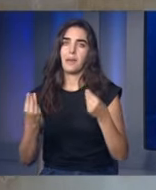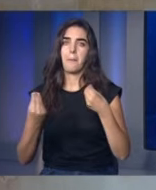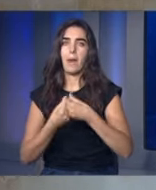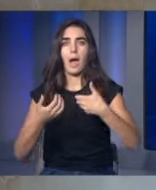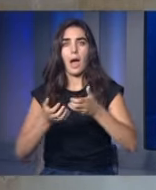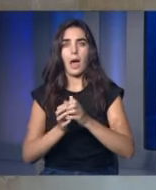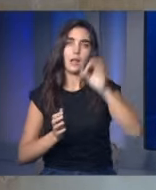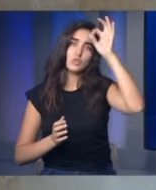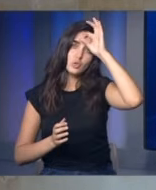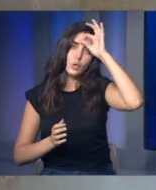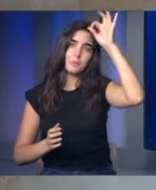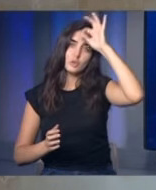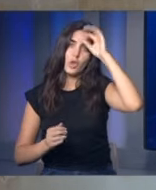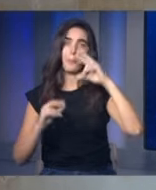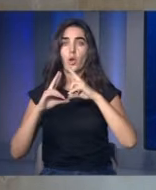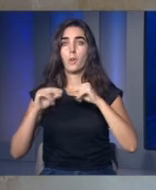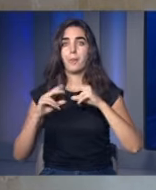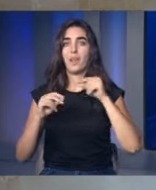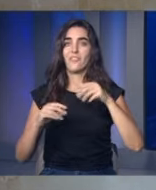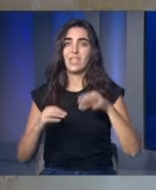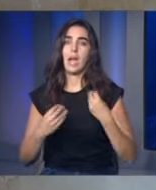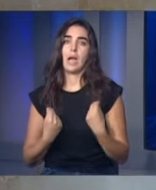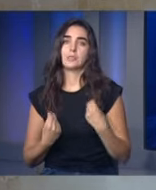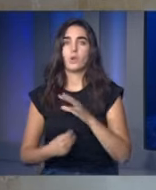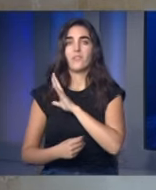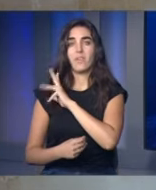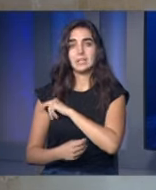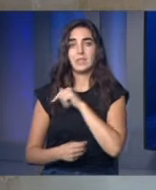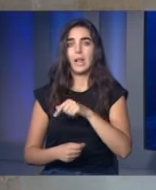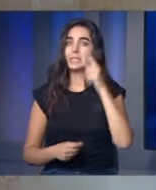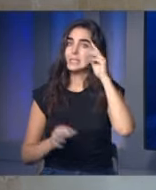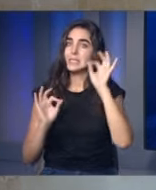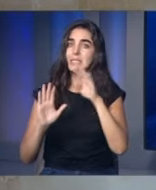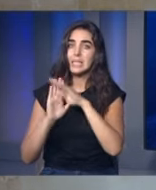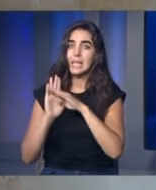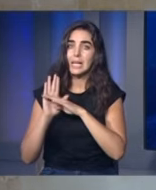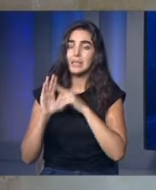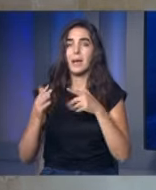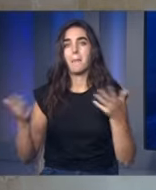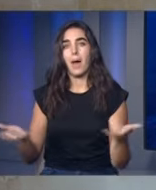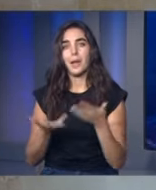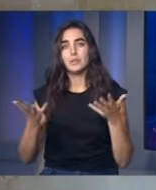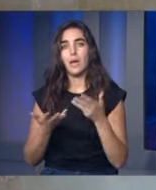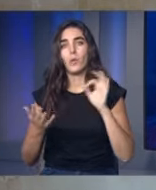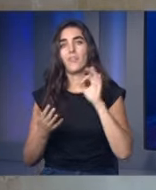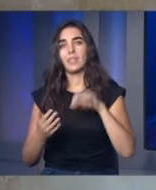تضامنيا إنسانيا مع أهلنا الجنوب بجنوب لبنان وفي غزة